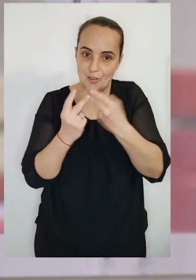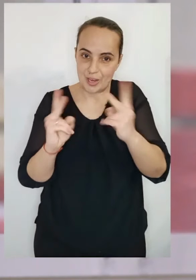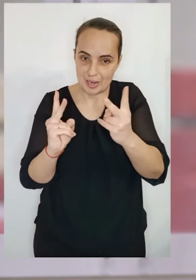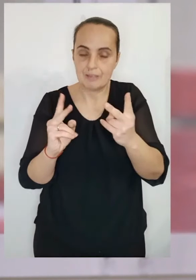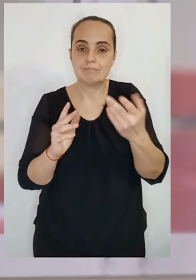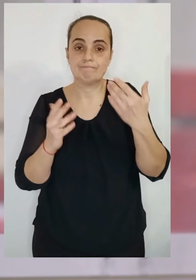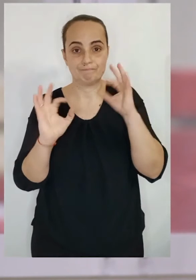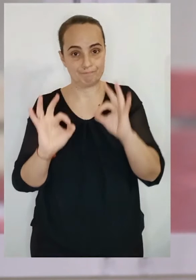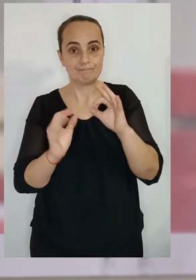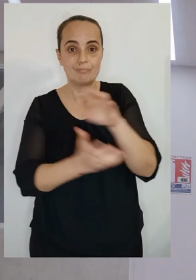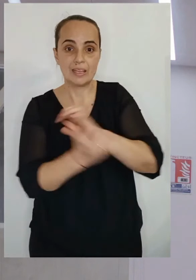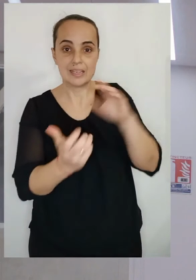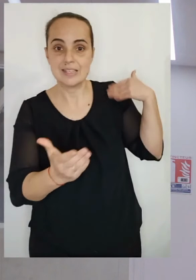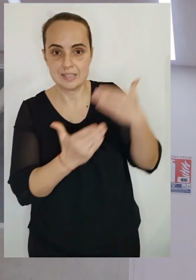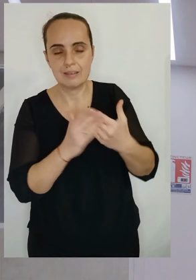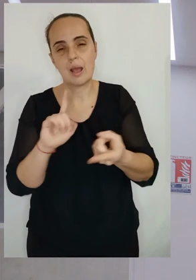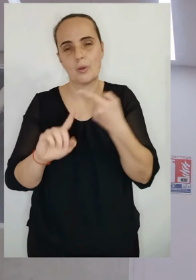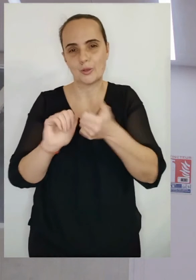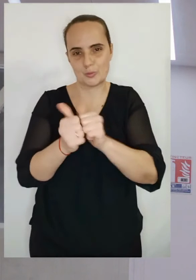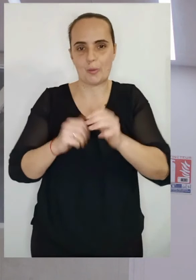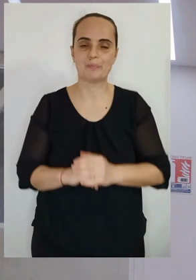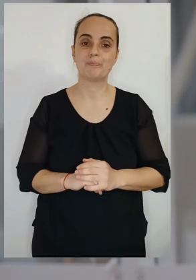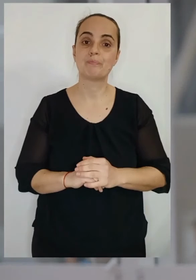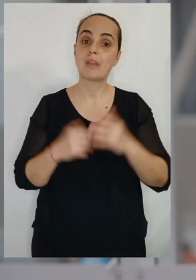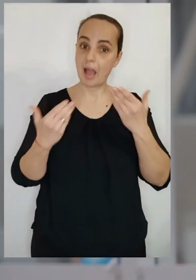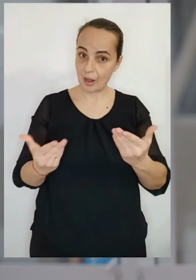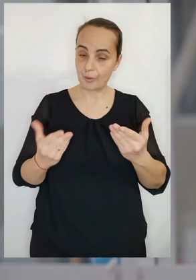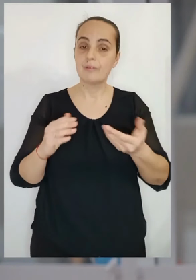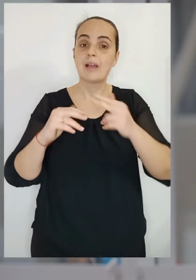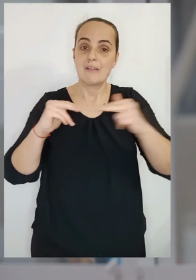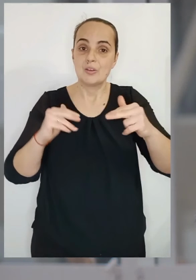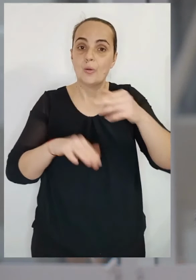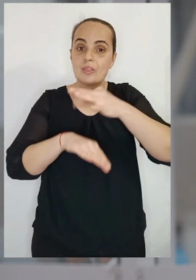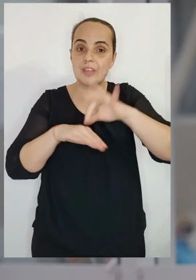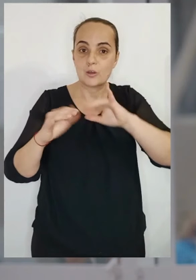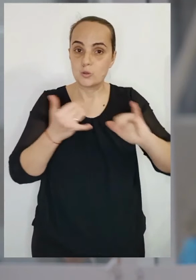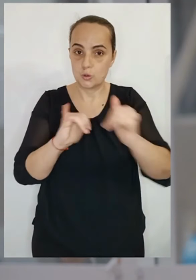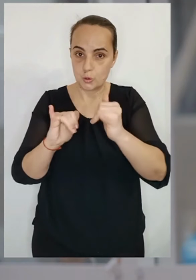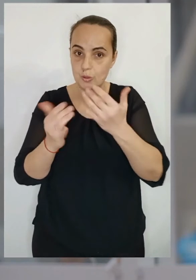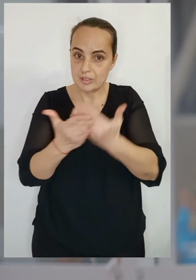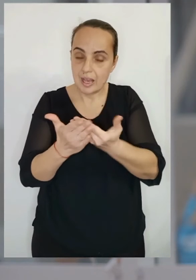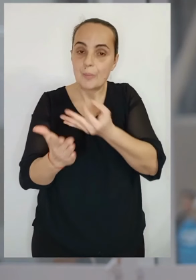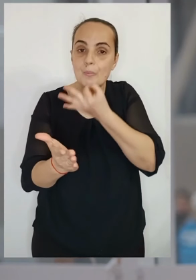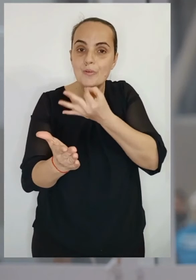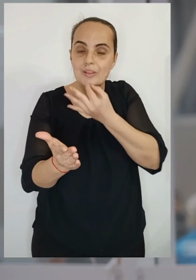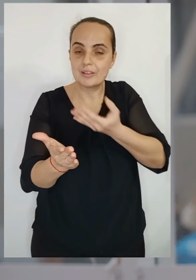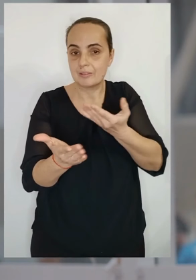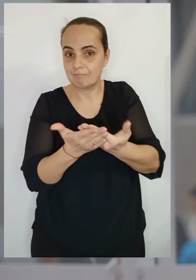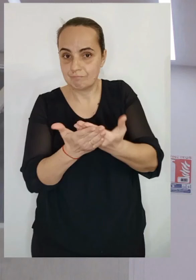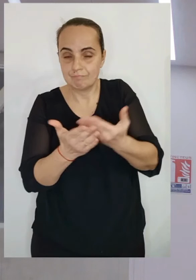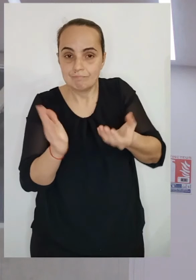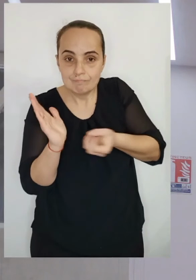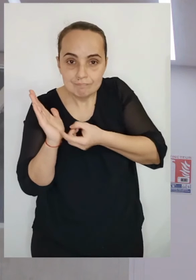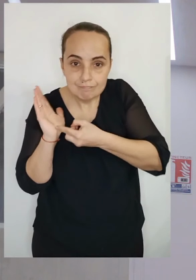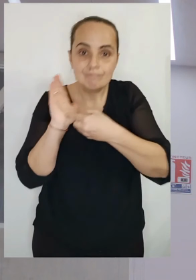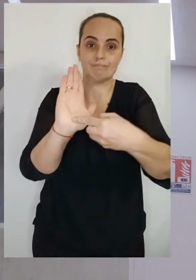plus à la crise qu'on vient de traverser. Donc Avignon Terre de Jeux, c'est à la fois donc l'occasion de faire remonter tout ça pour